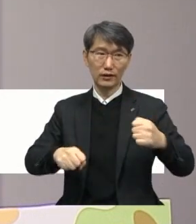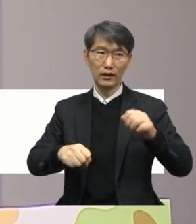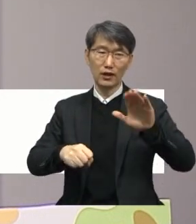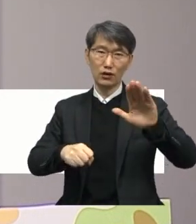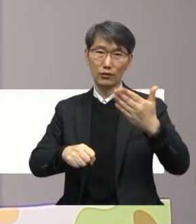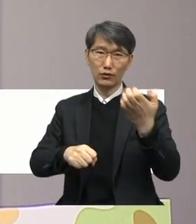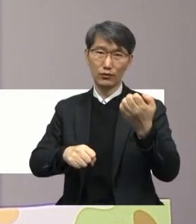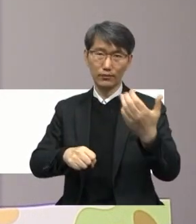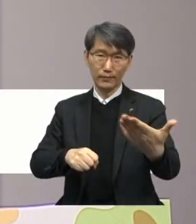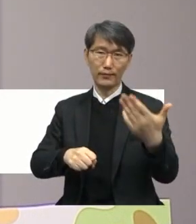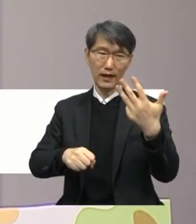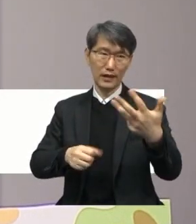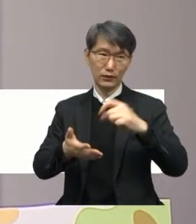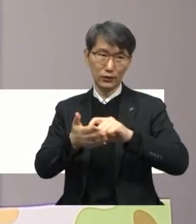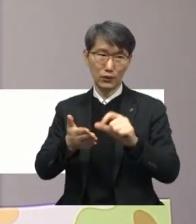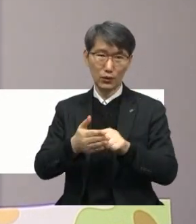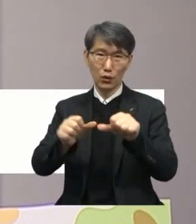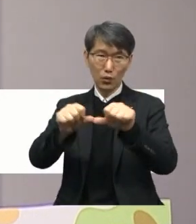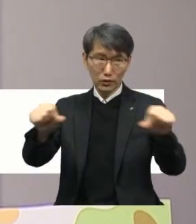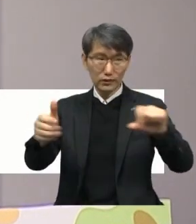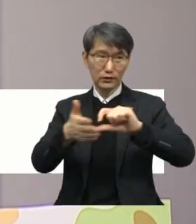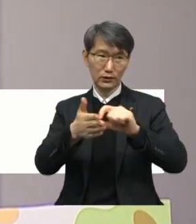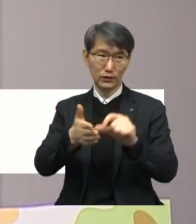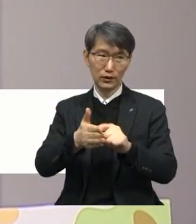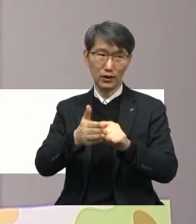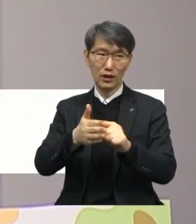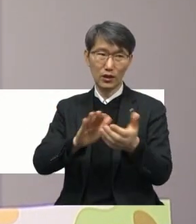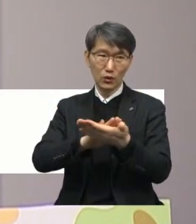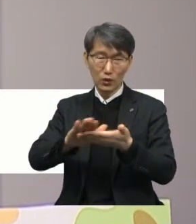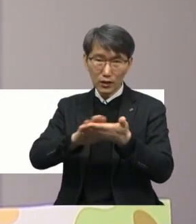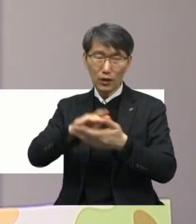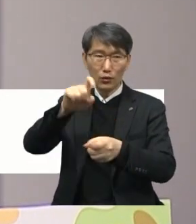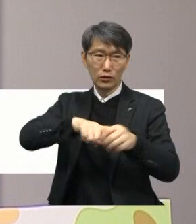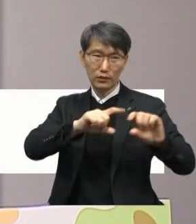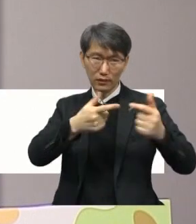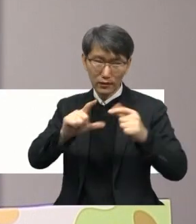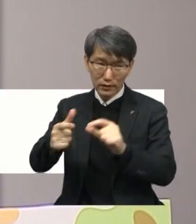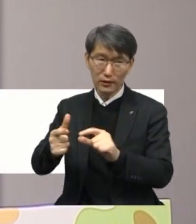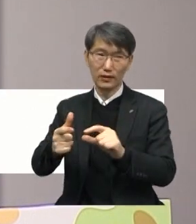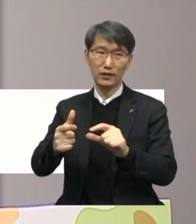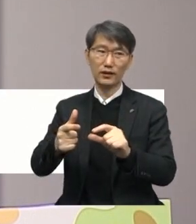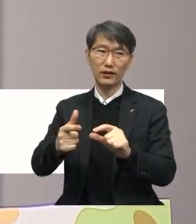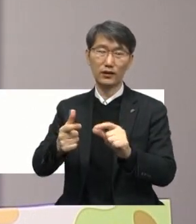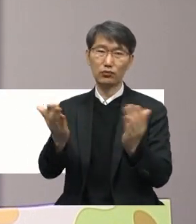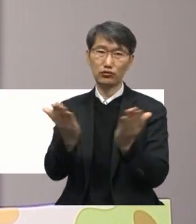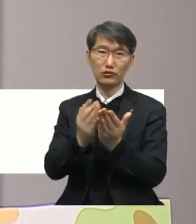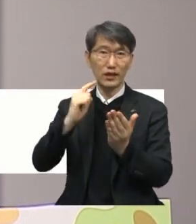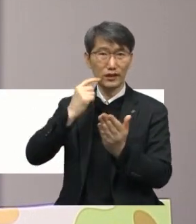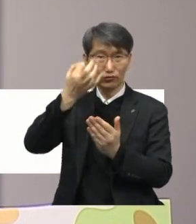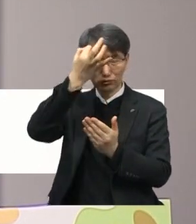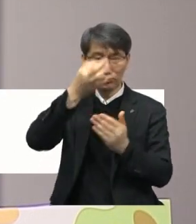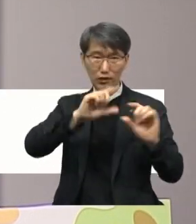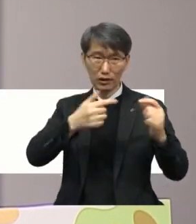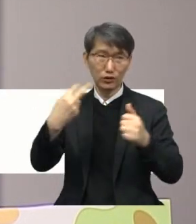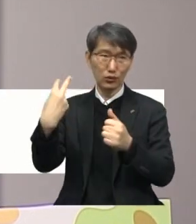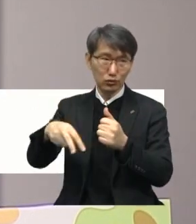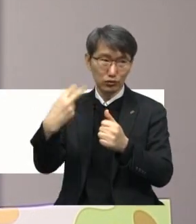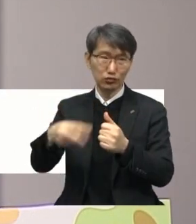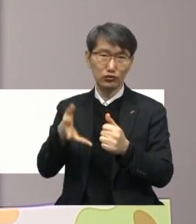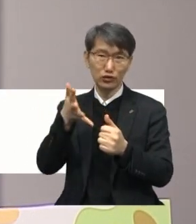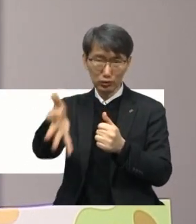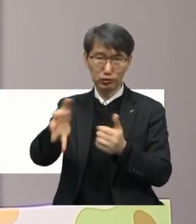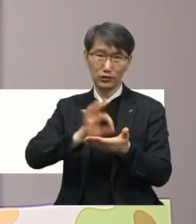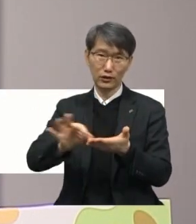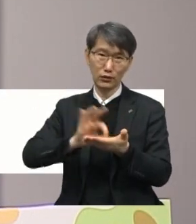998평방미터, 지상 5층으로 건립되었습니다. 문화놀이터, 다목적실 등 수요자 맞춤형 문화예술교육